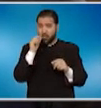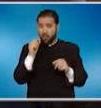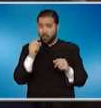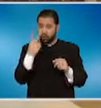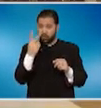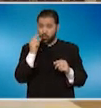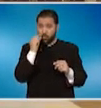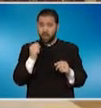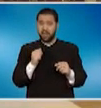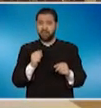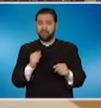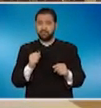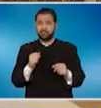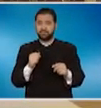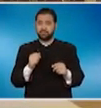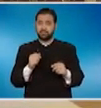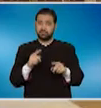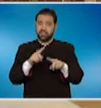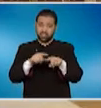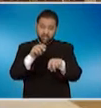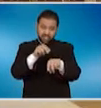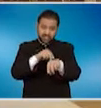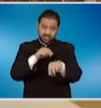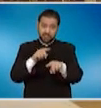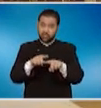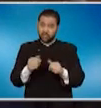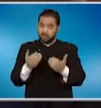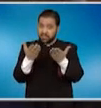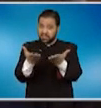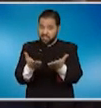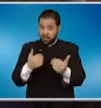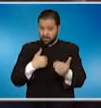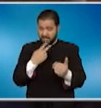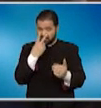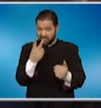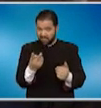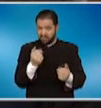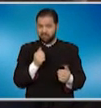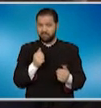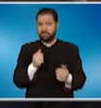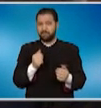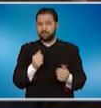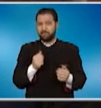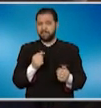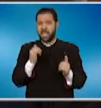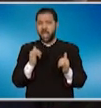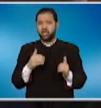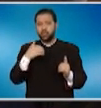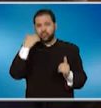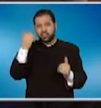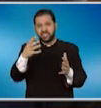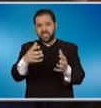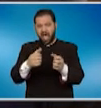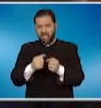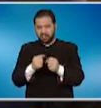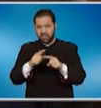ca să existe o fidelitate între ceea ce percep și ceea ce mi se dă spre percepție. Deci, în momentul în care asimilez